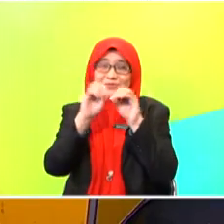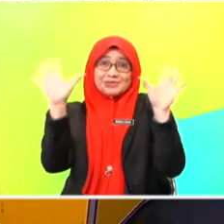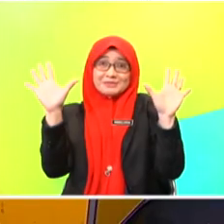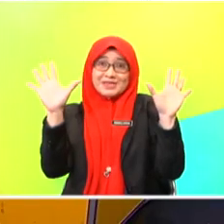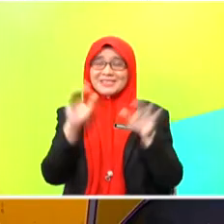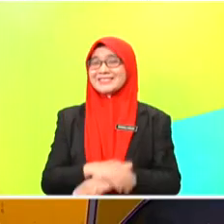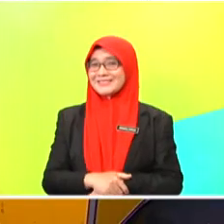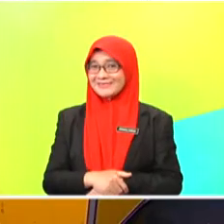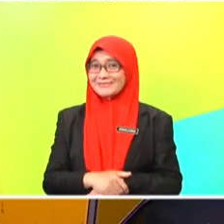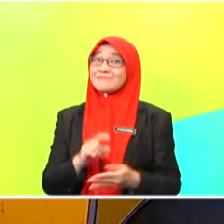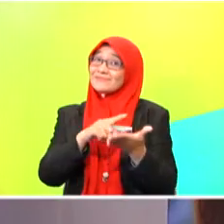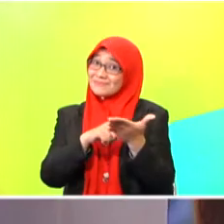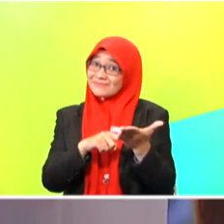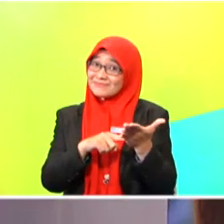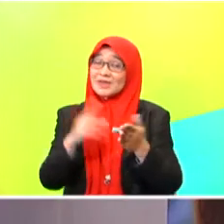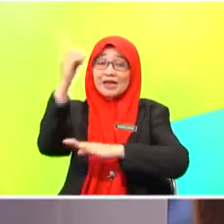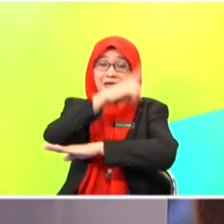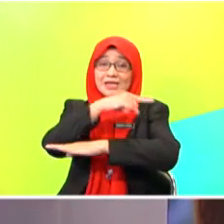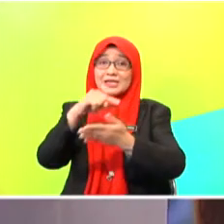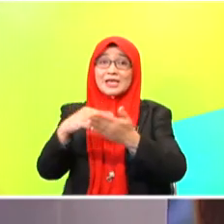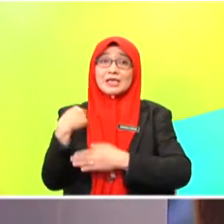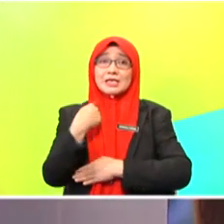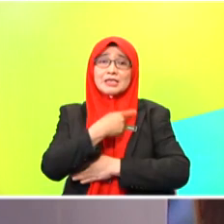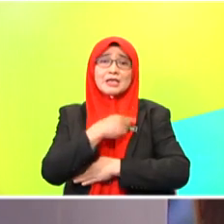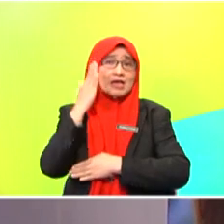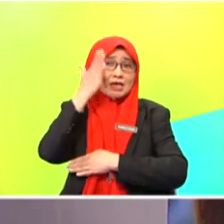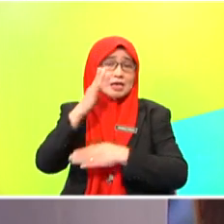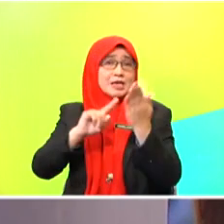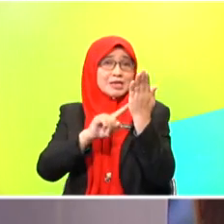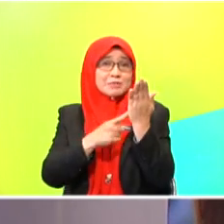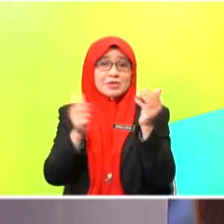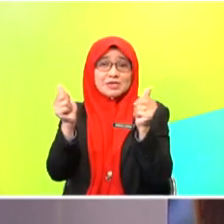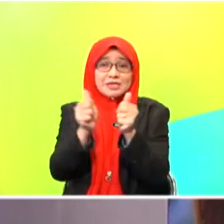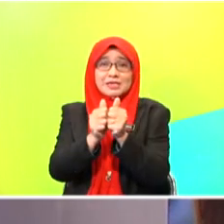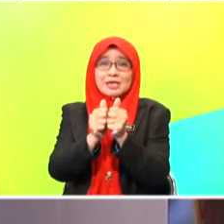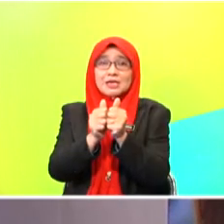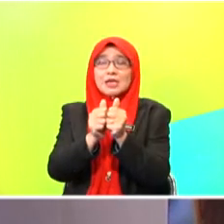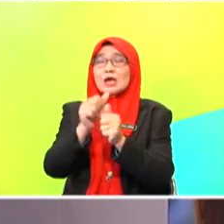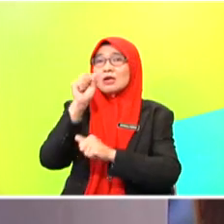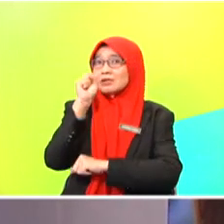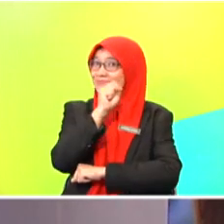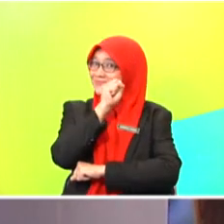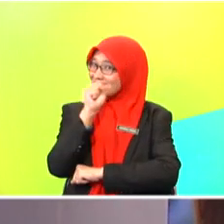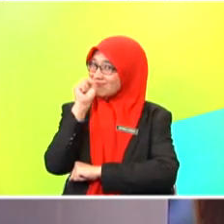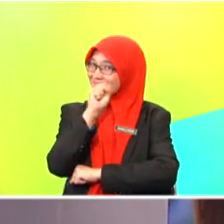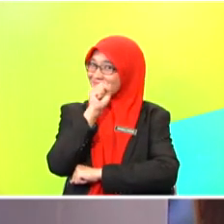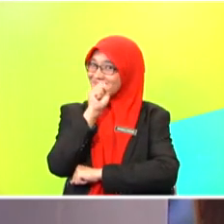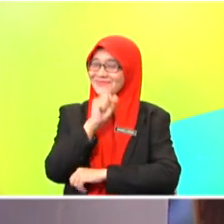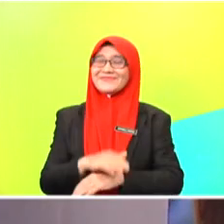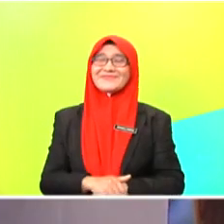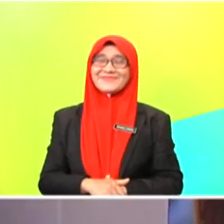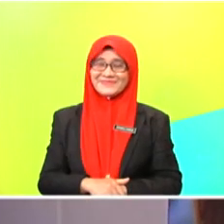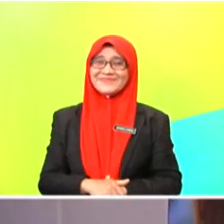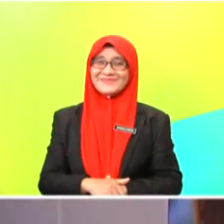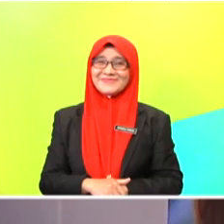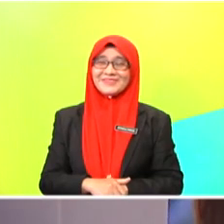murid-murid sebab pada hari ini, kita akan mulakan pelajaran kita dengan sebuah nyanyian. Wow. Ria, jangan lupa untuk